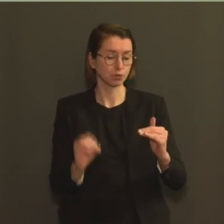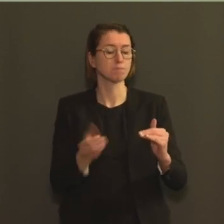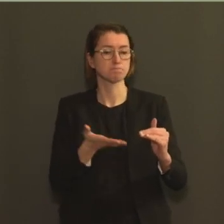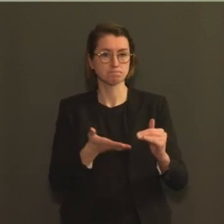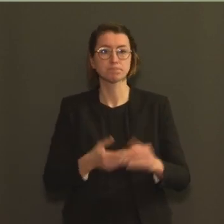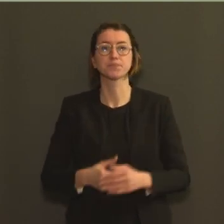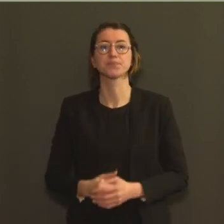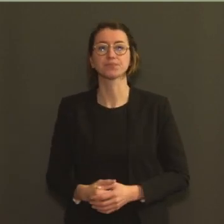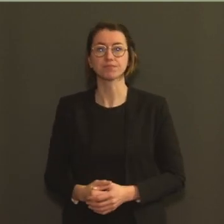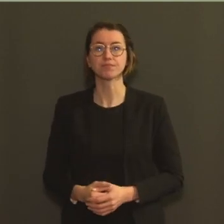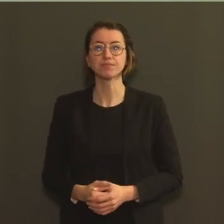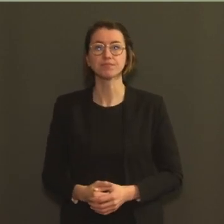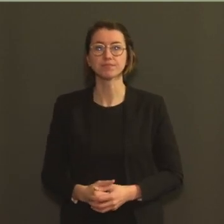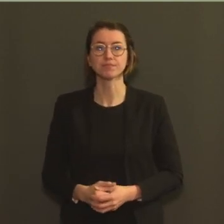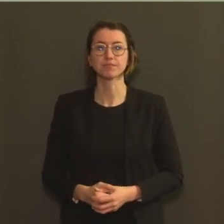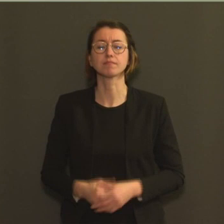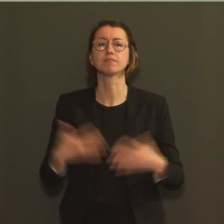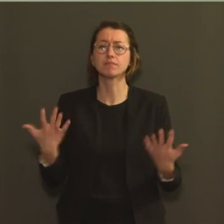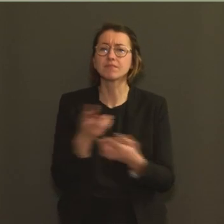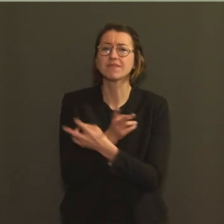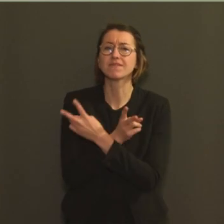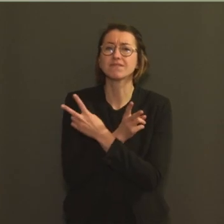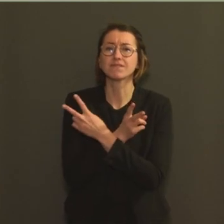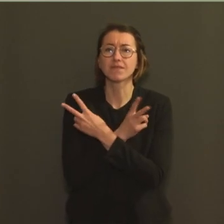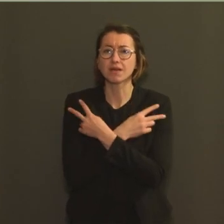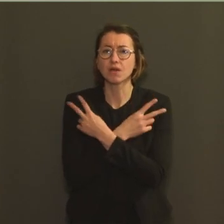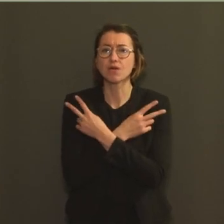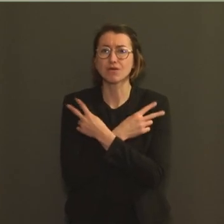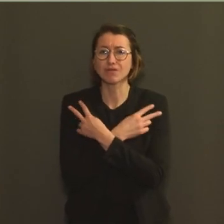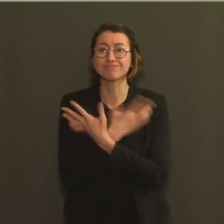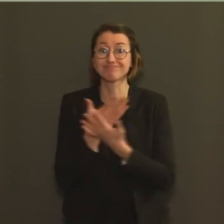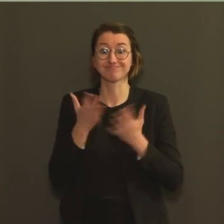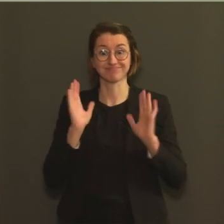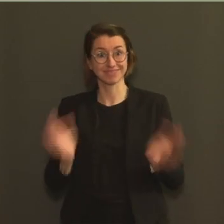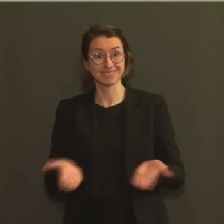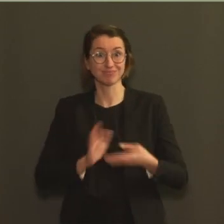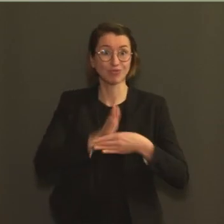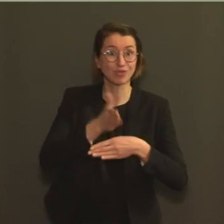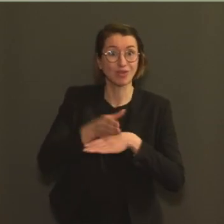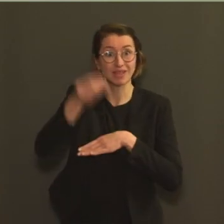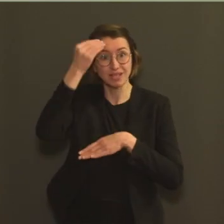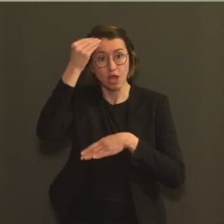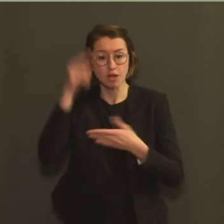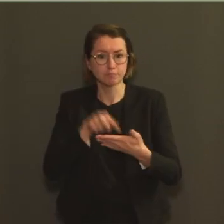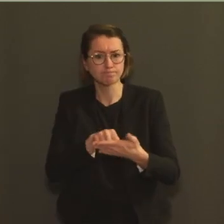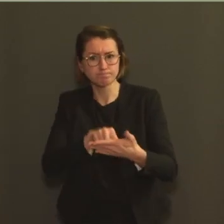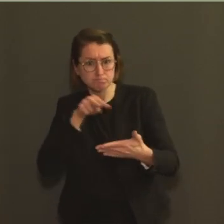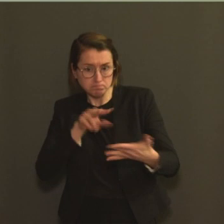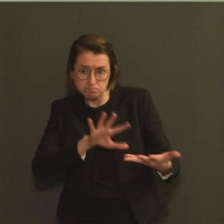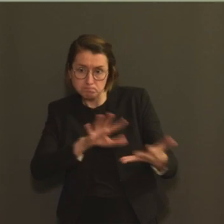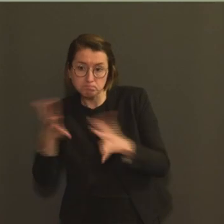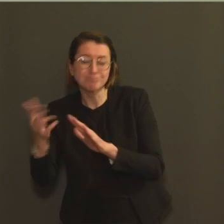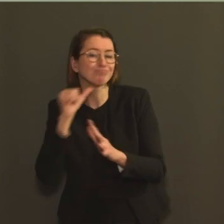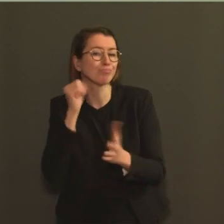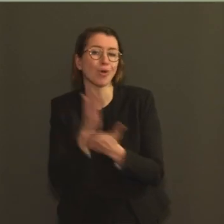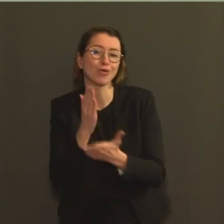ce dépistage du retour à l'école. Une petite diminution en Flandre de l'ordre de 7%, une certaine stagnation